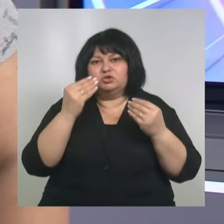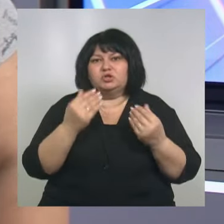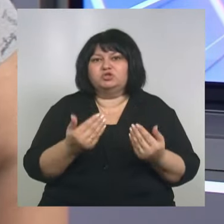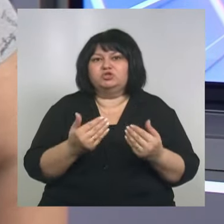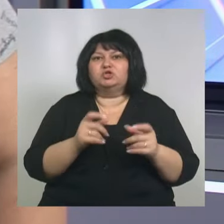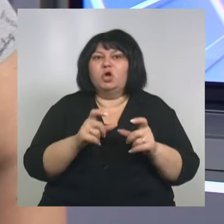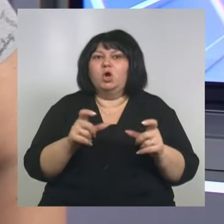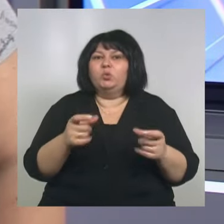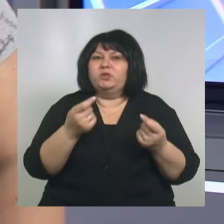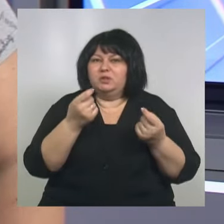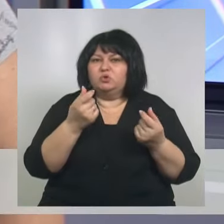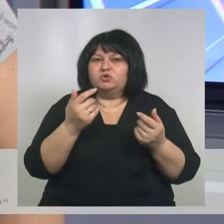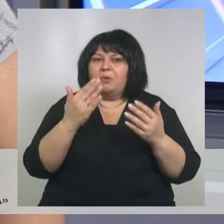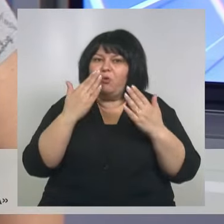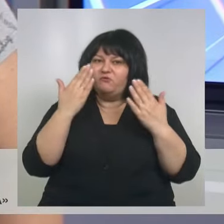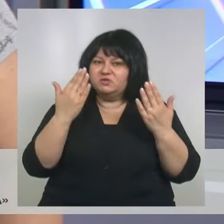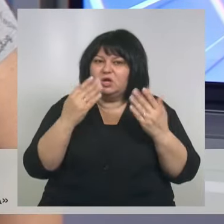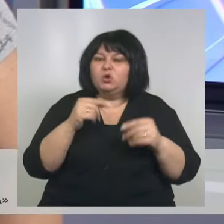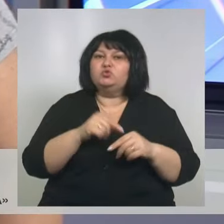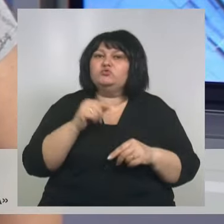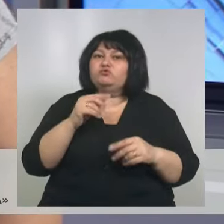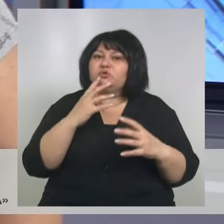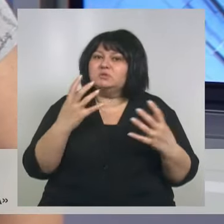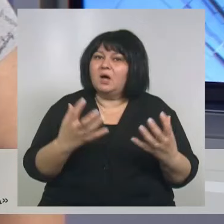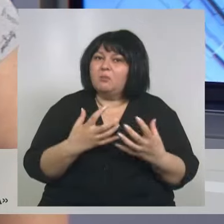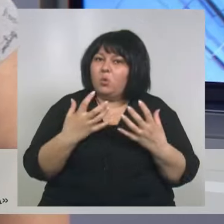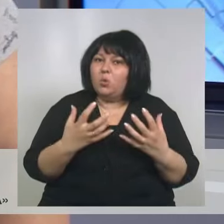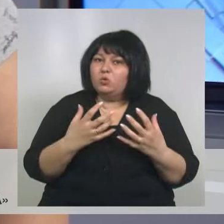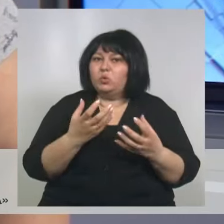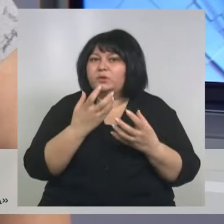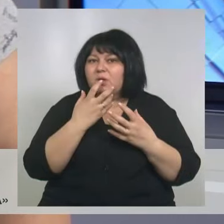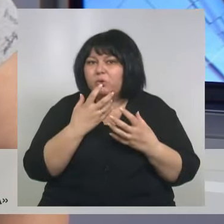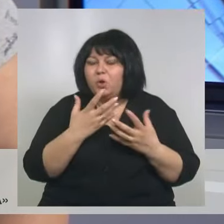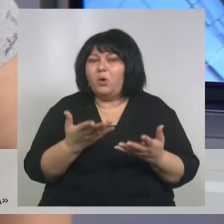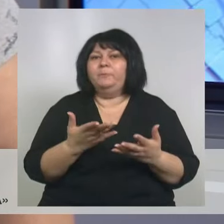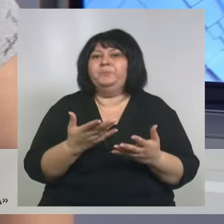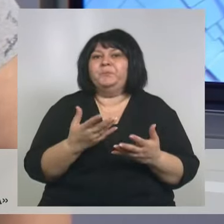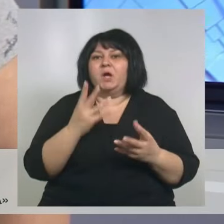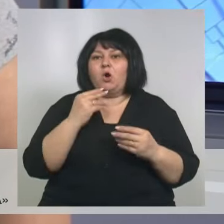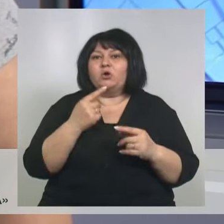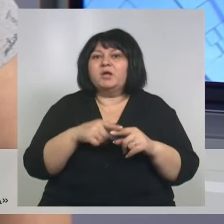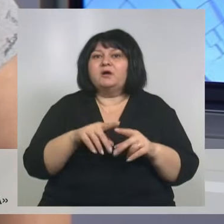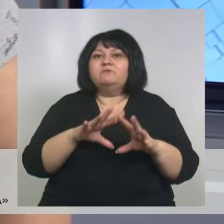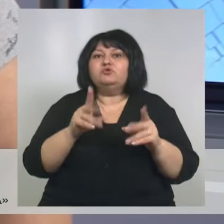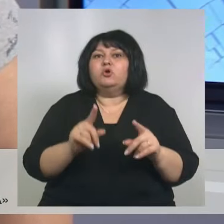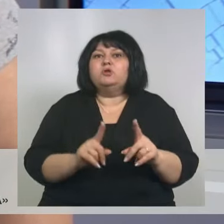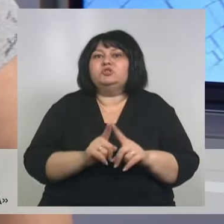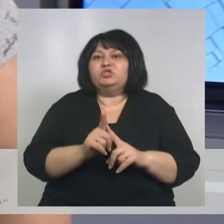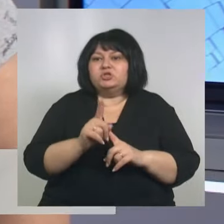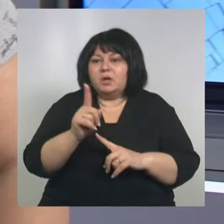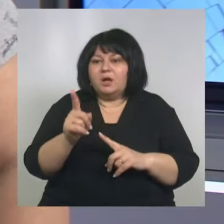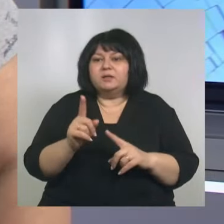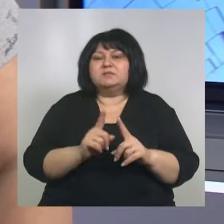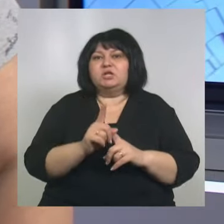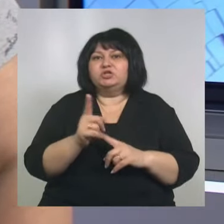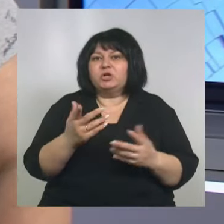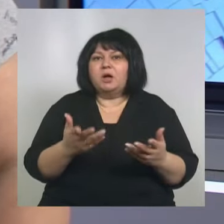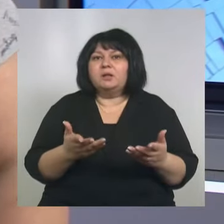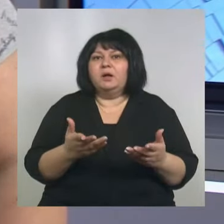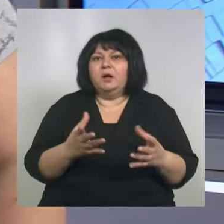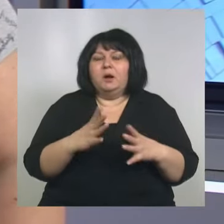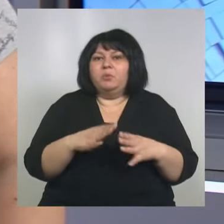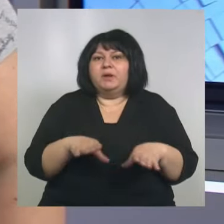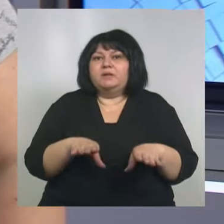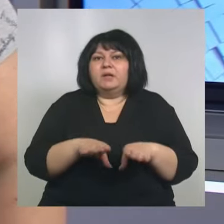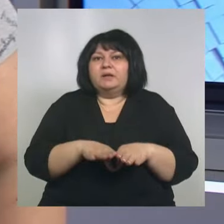люди повеселели они чувствуют заботу они чувствуют тепло потому что ну вот когда всё начиналось сначала были